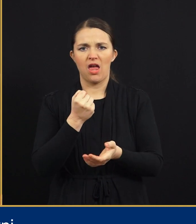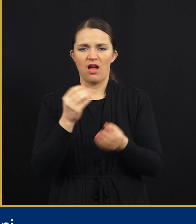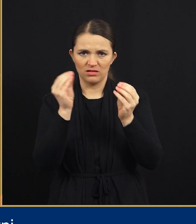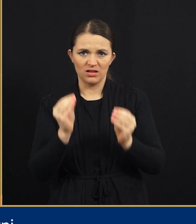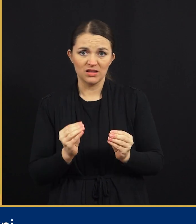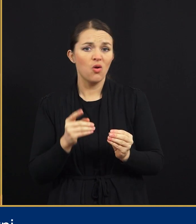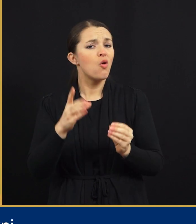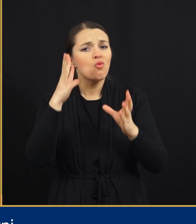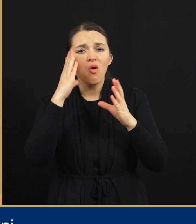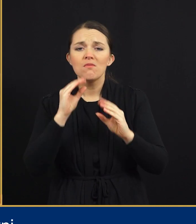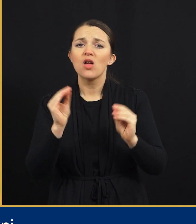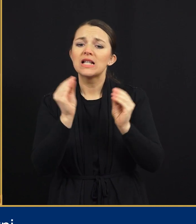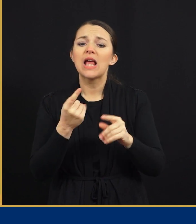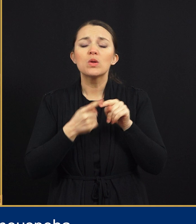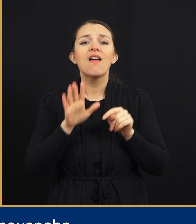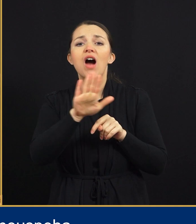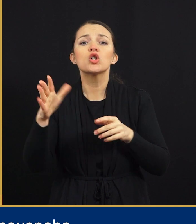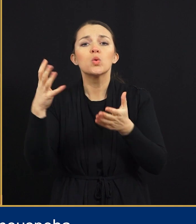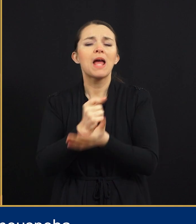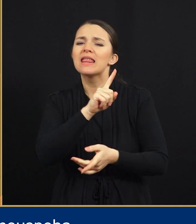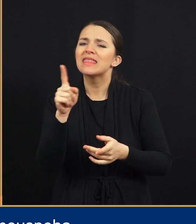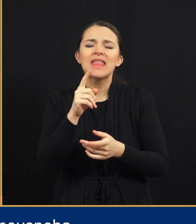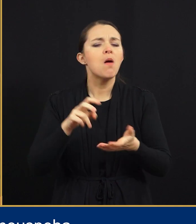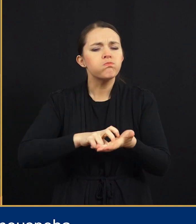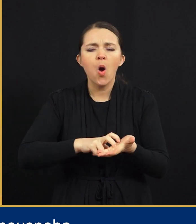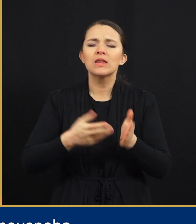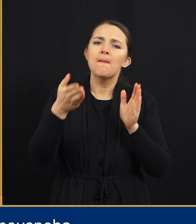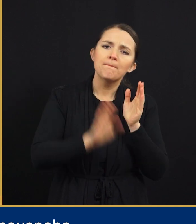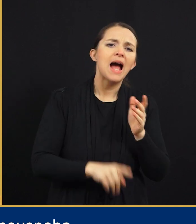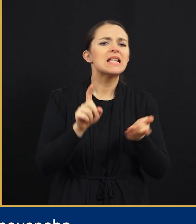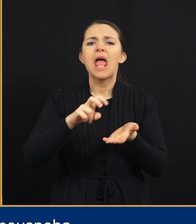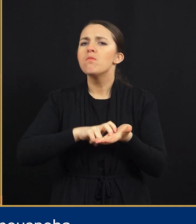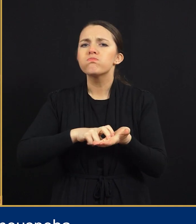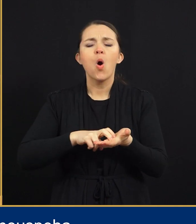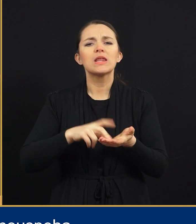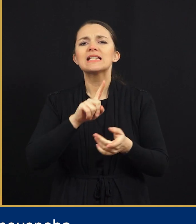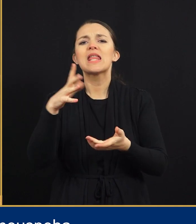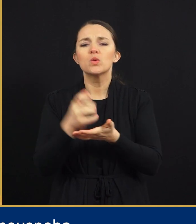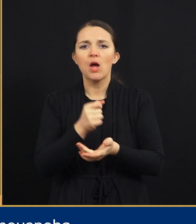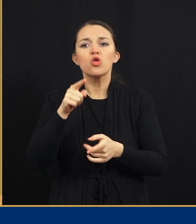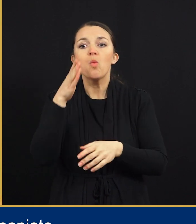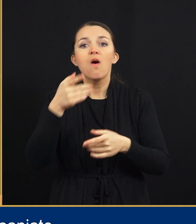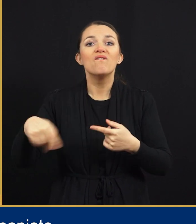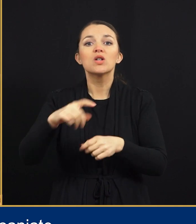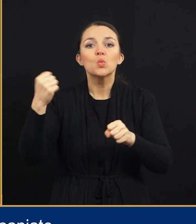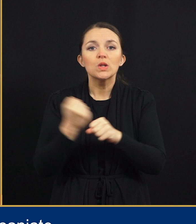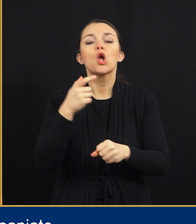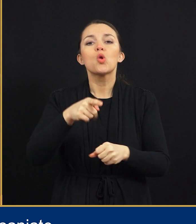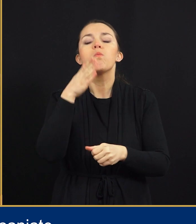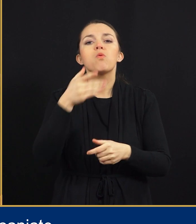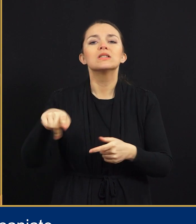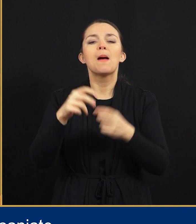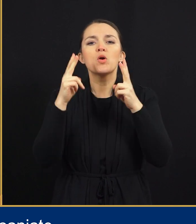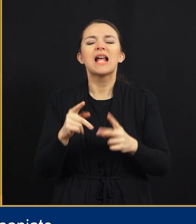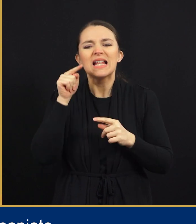so sestavni del vašega uspeha. Ne bojte se paditi, ne bojte se neuspeha, ker to vas bo utrdil in to boste postali tisto,